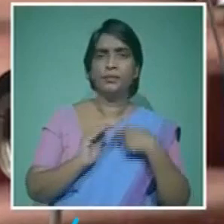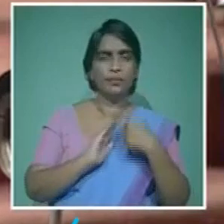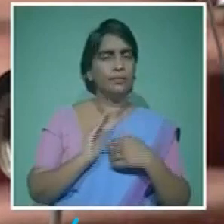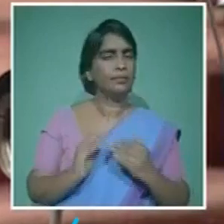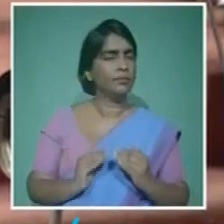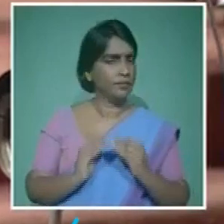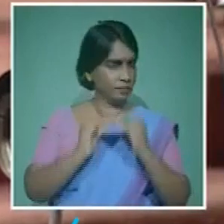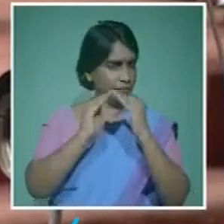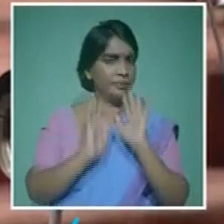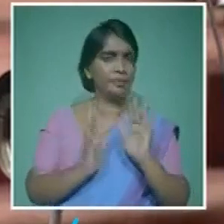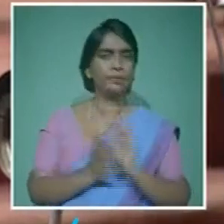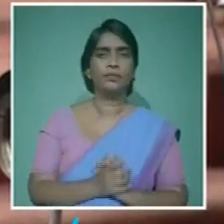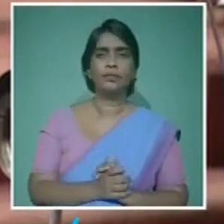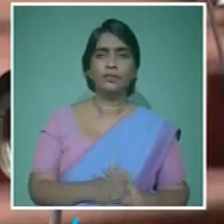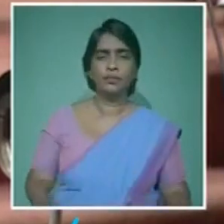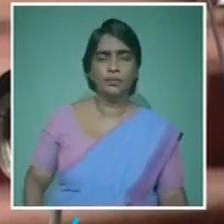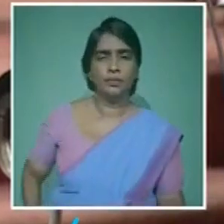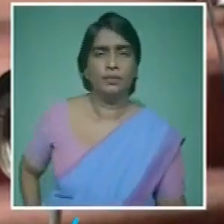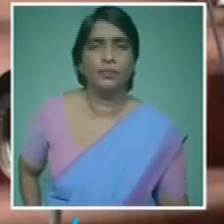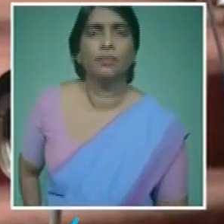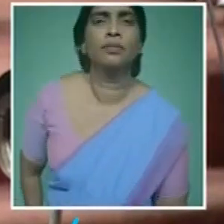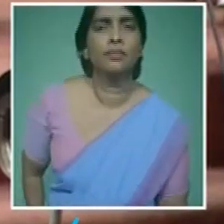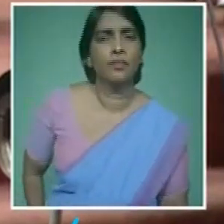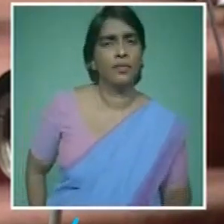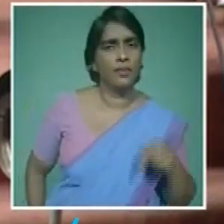இந்த வங்குரோத்து நிலையிலே, இந்த